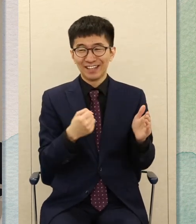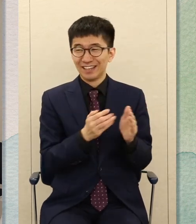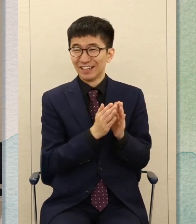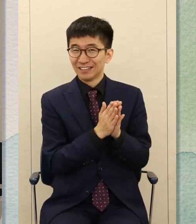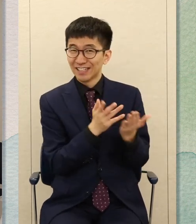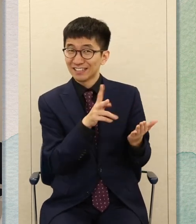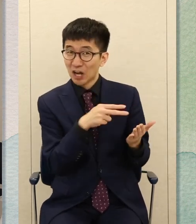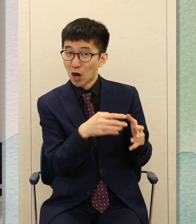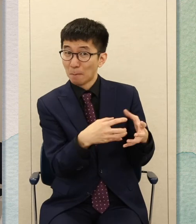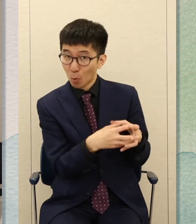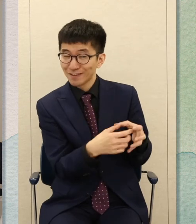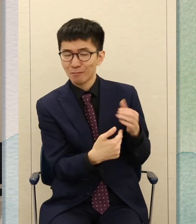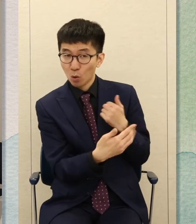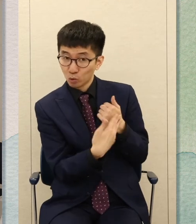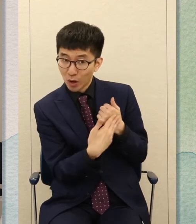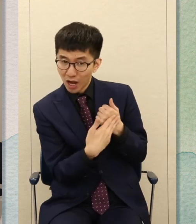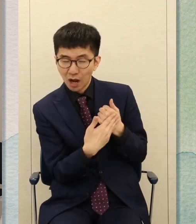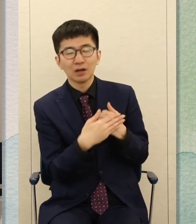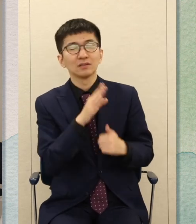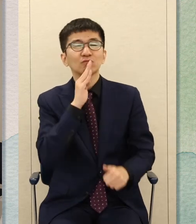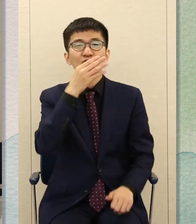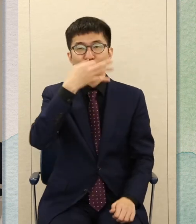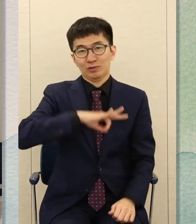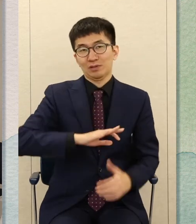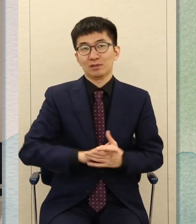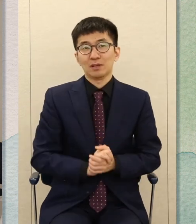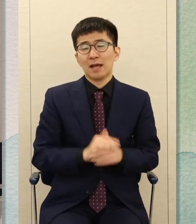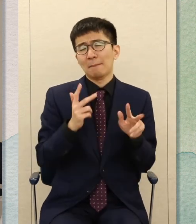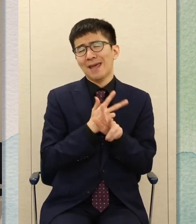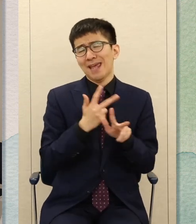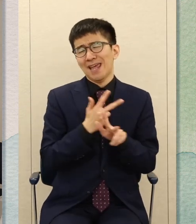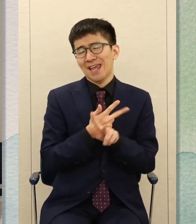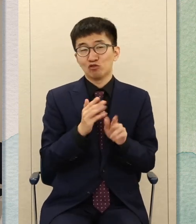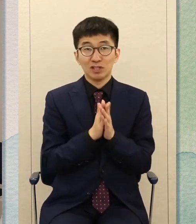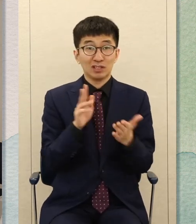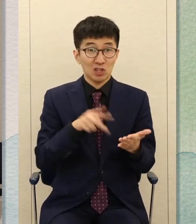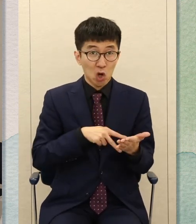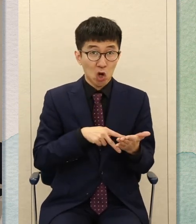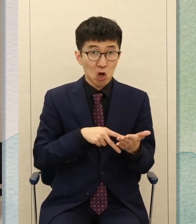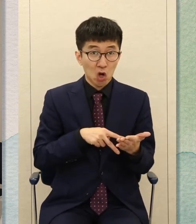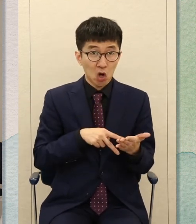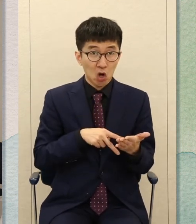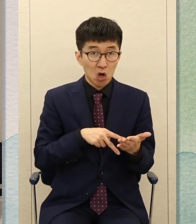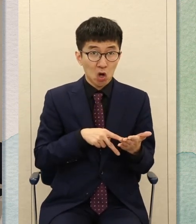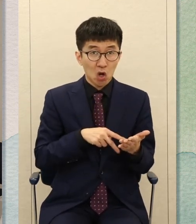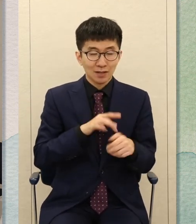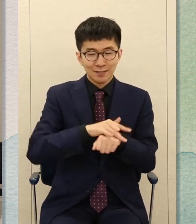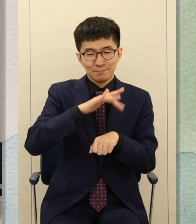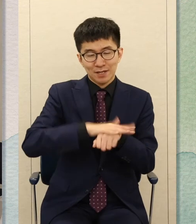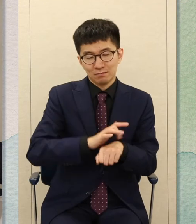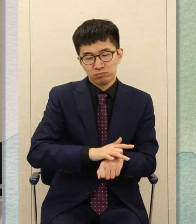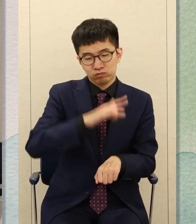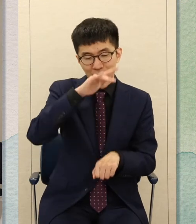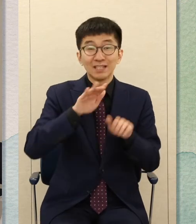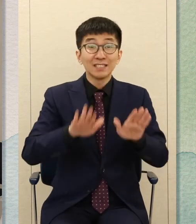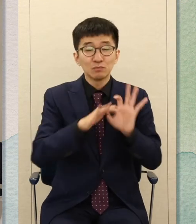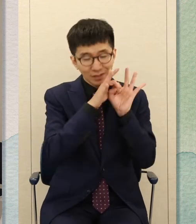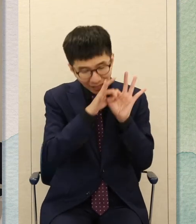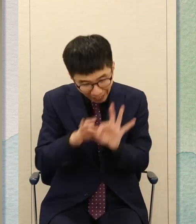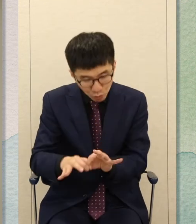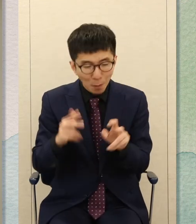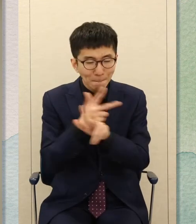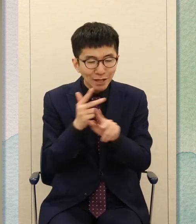경험 같은 것들은 참 중요하다. 그리고 그때 매주 책을 읽었기 때문에, 예, 지금도 매주 책을 읽을 수 있다고 생각해요.